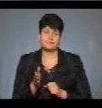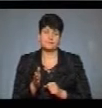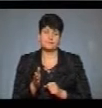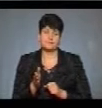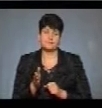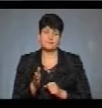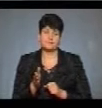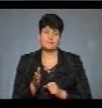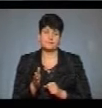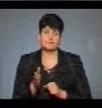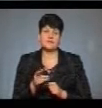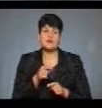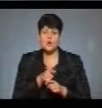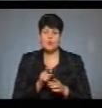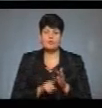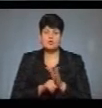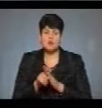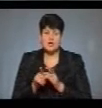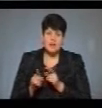його почав обганяти